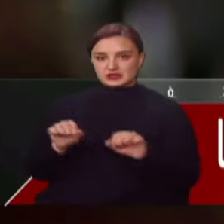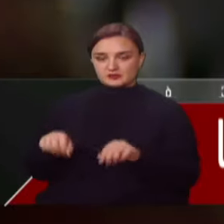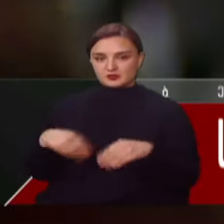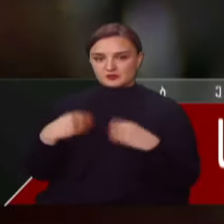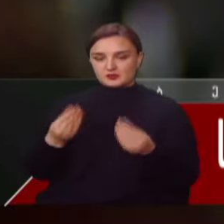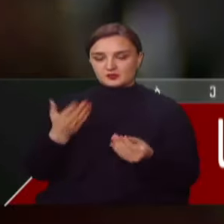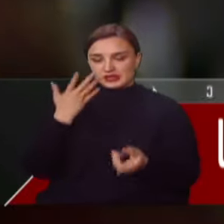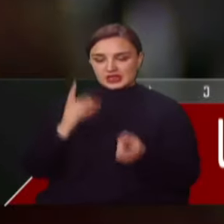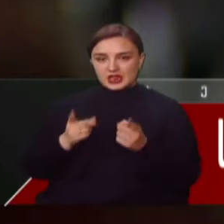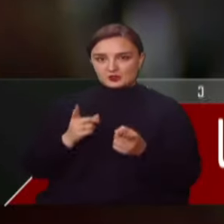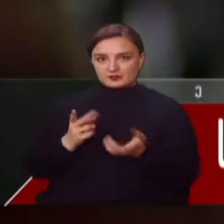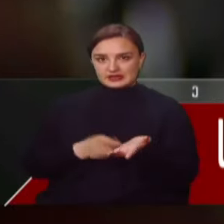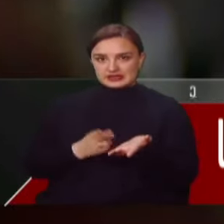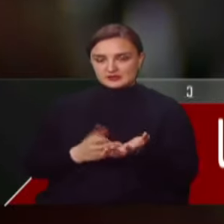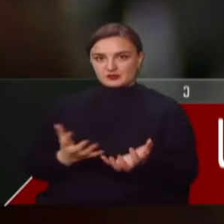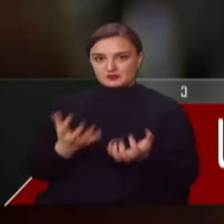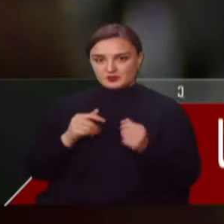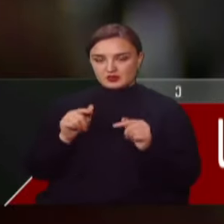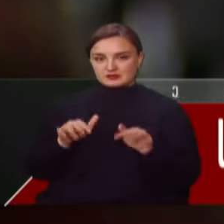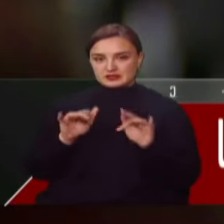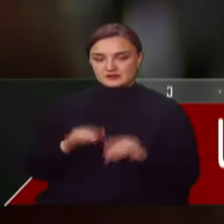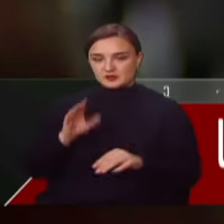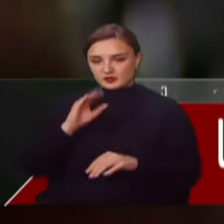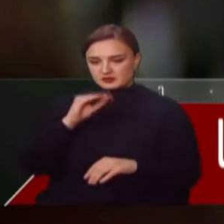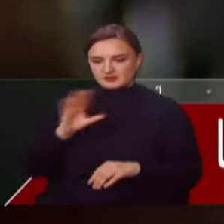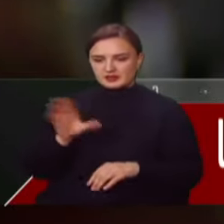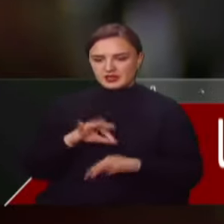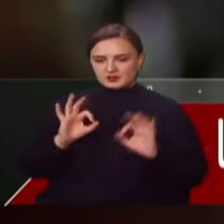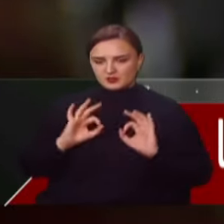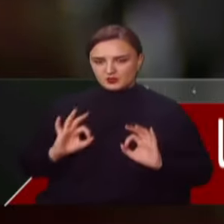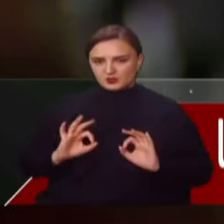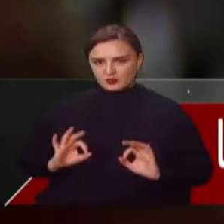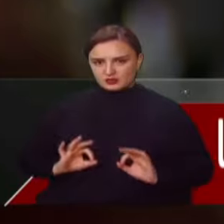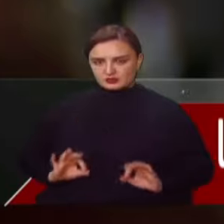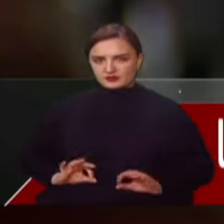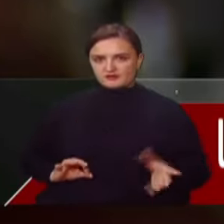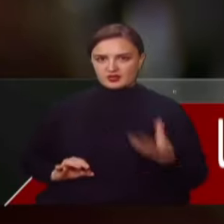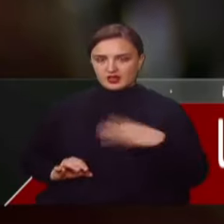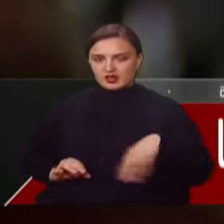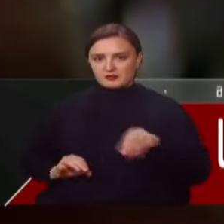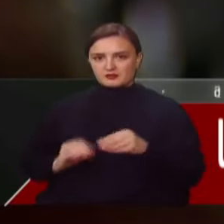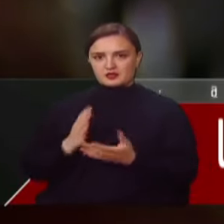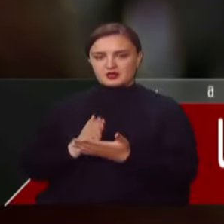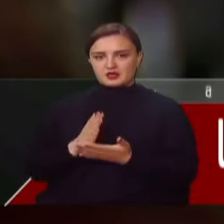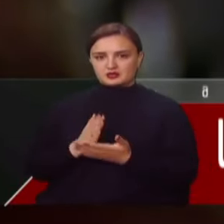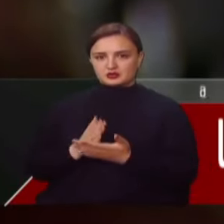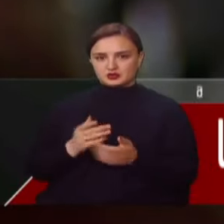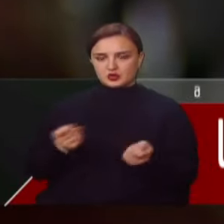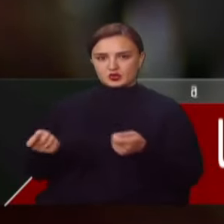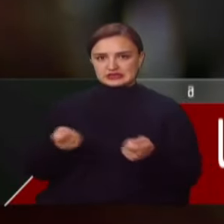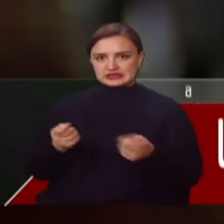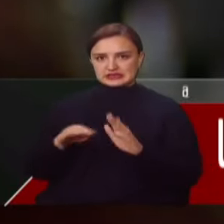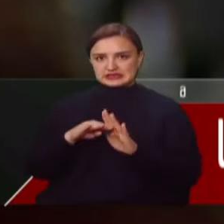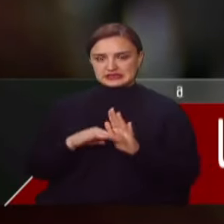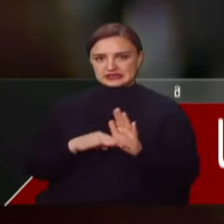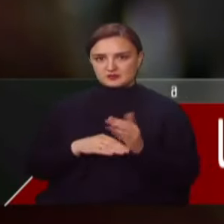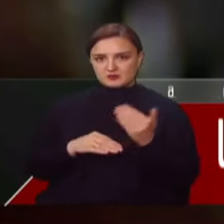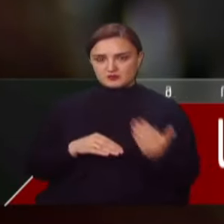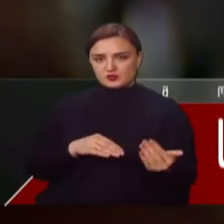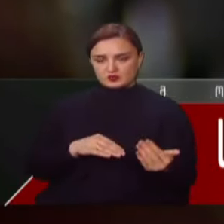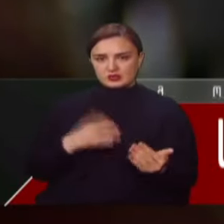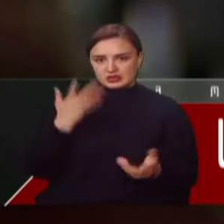რეალური მტკიცებულებები მოეპოვებინა ამ საქმეზე, მაშინ როდესაც მთელი პროკურატურა საჯანსაღლების დაწესებულება და ასე შემდეგ არის ოლიგარქიული სისტემის